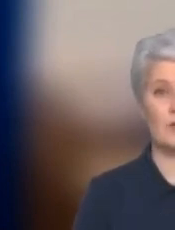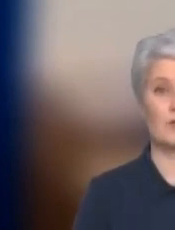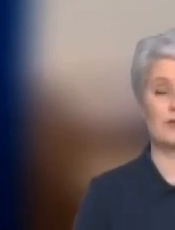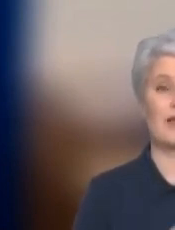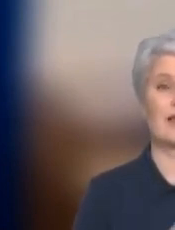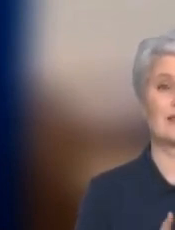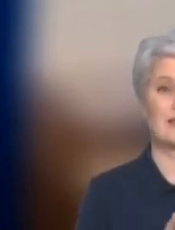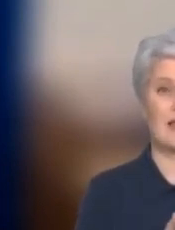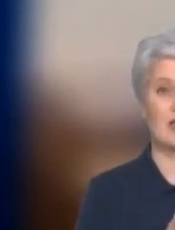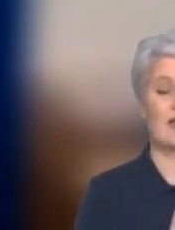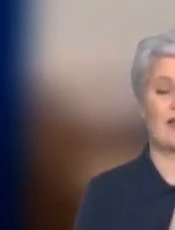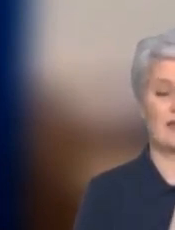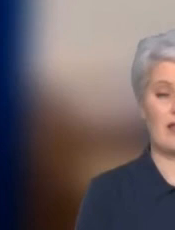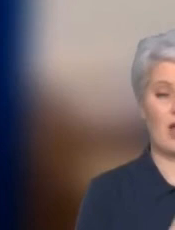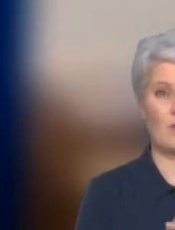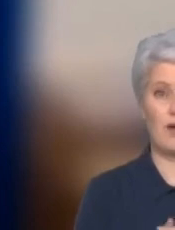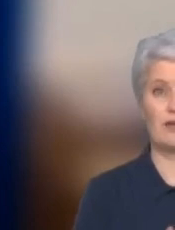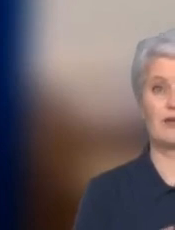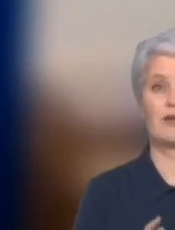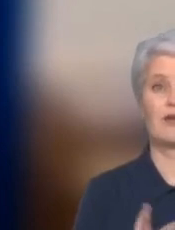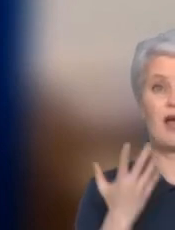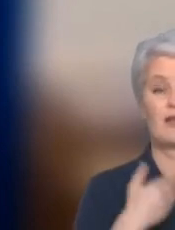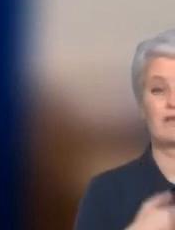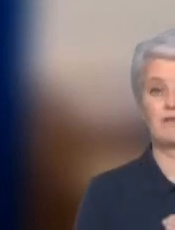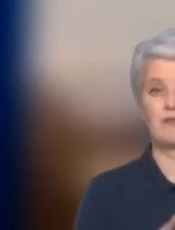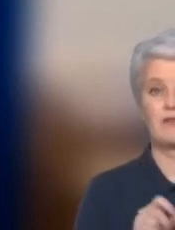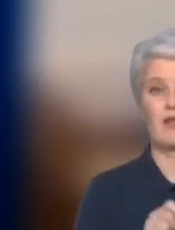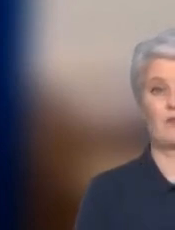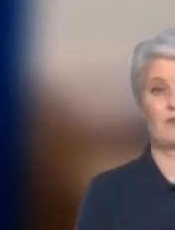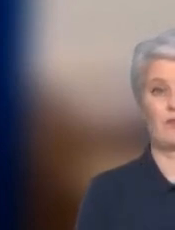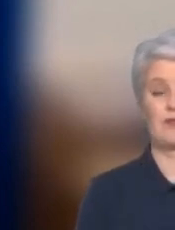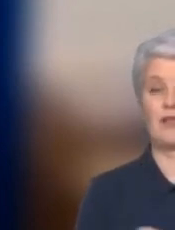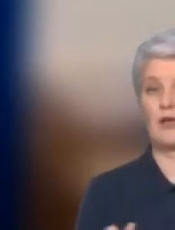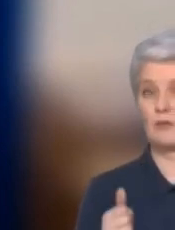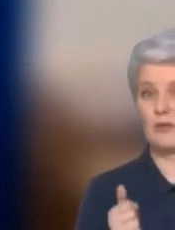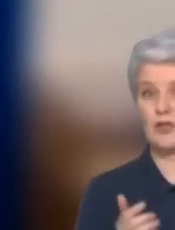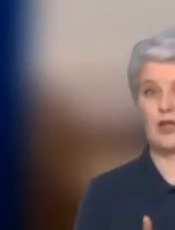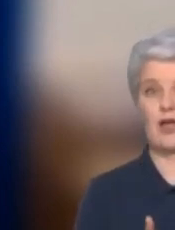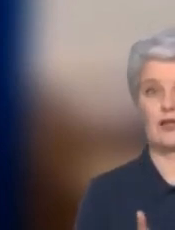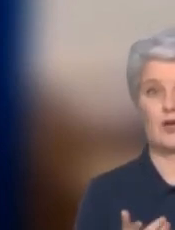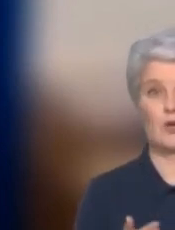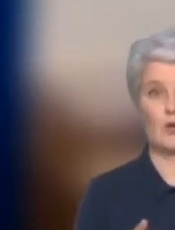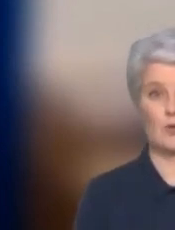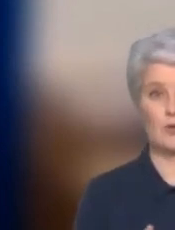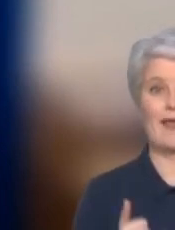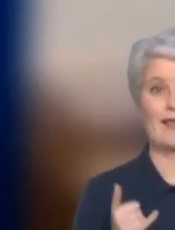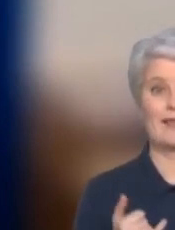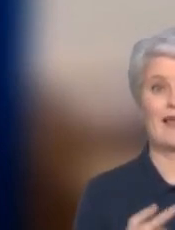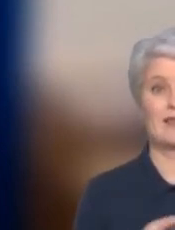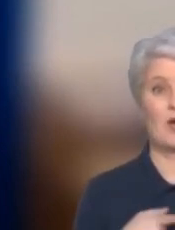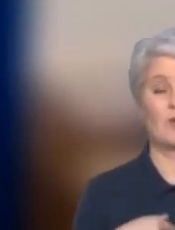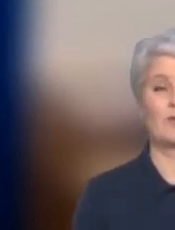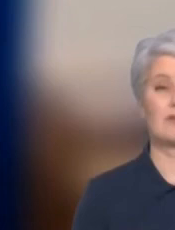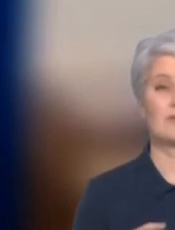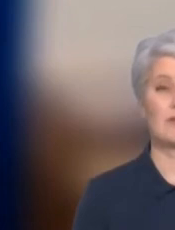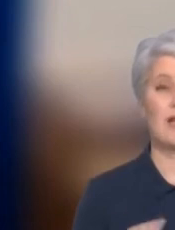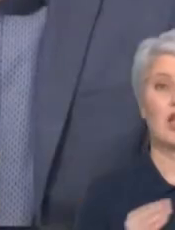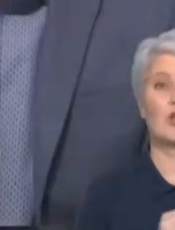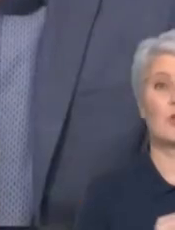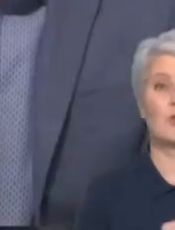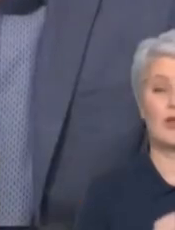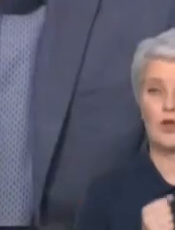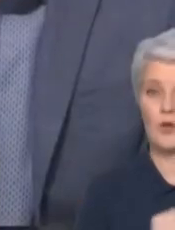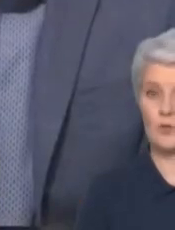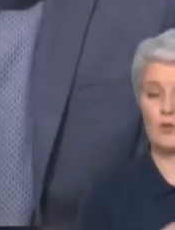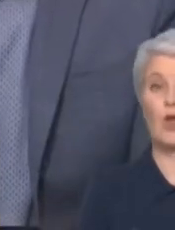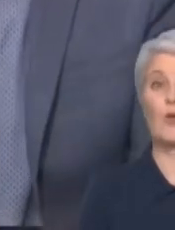стаж врахувати при виході на свою пенсію. І це перша категорія людей, для якої ми такий спеціальний додаток розробили.